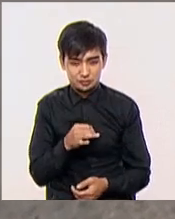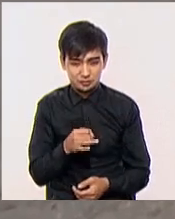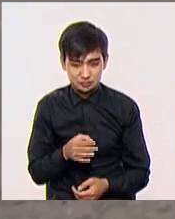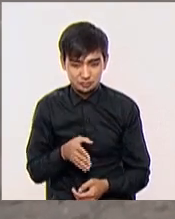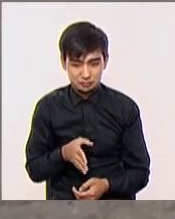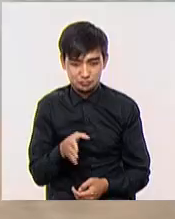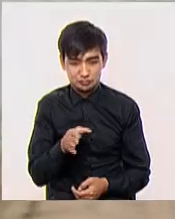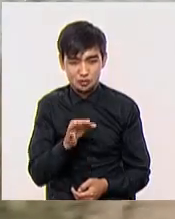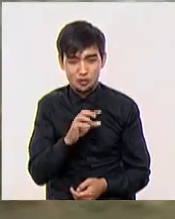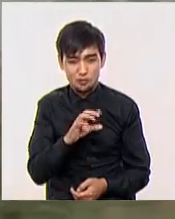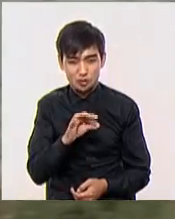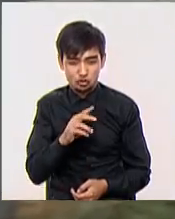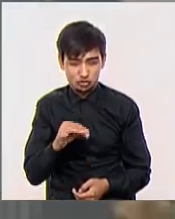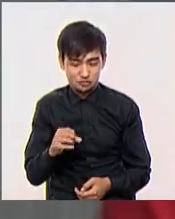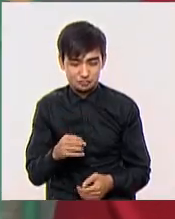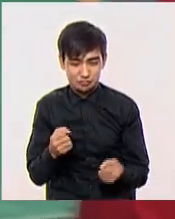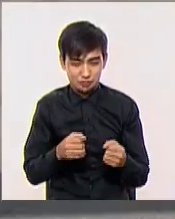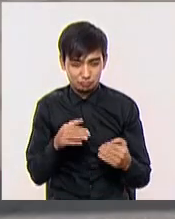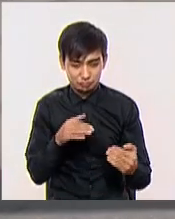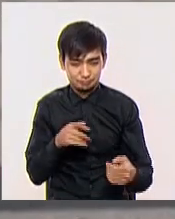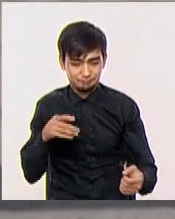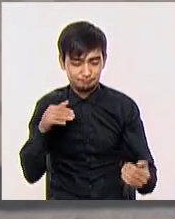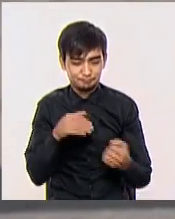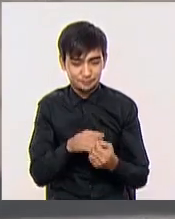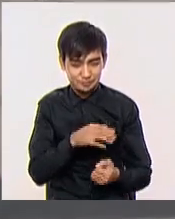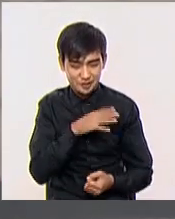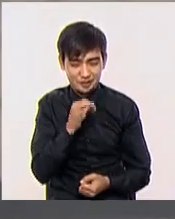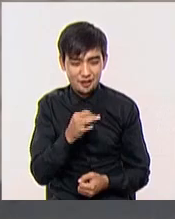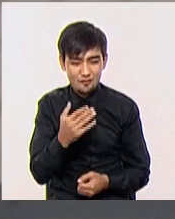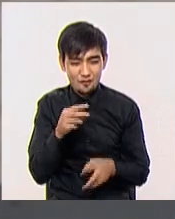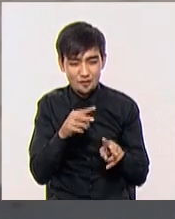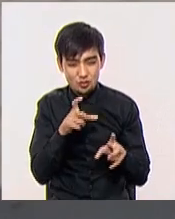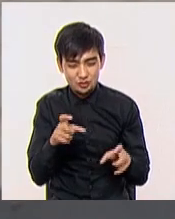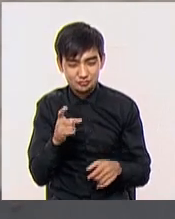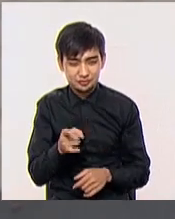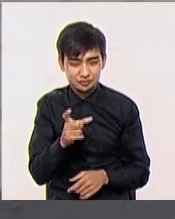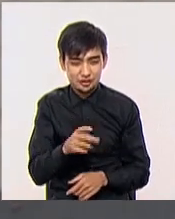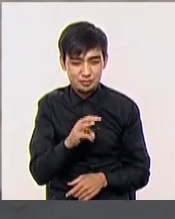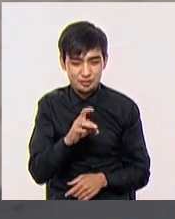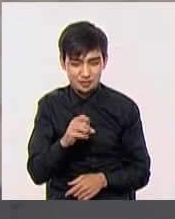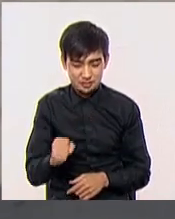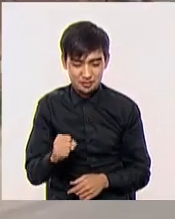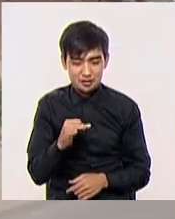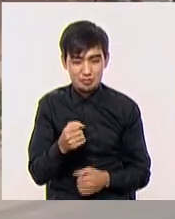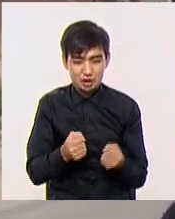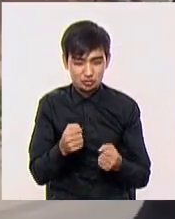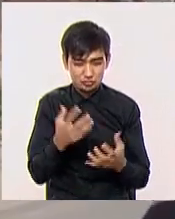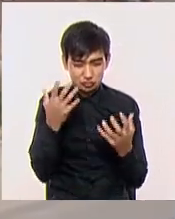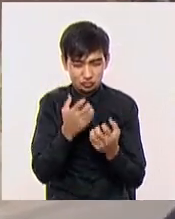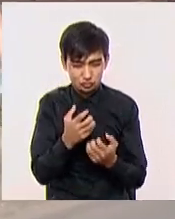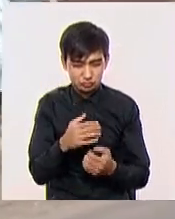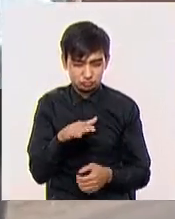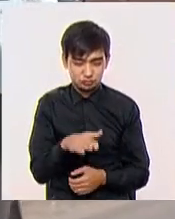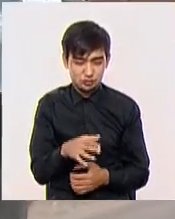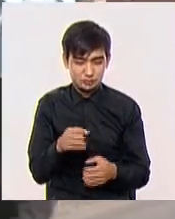а по обочине. Они по встречке пошли. По словам очевидца, таксиста Мира Мусабекова, машина стояла на темной улице совершенно